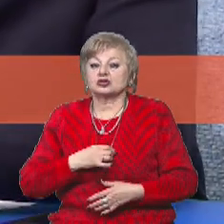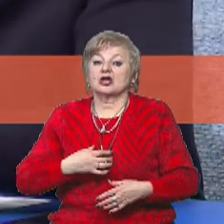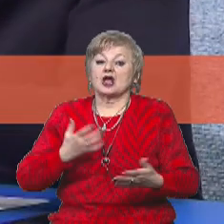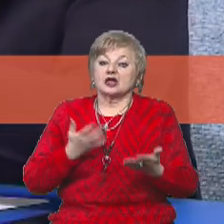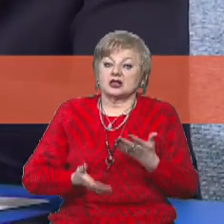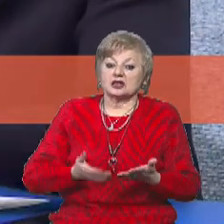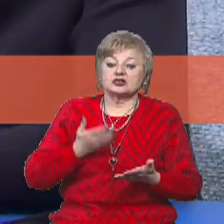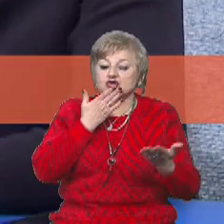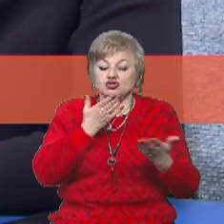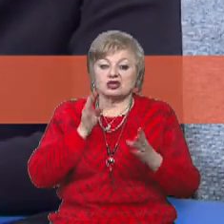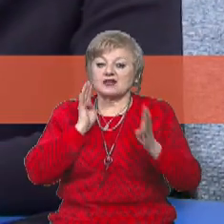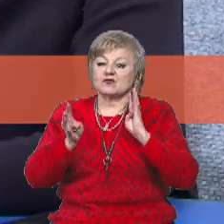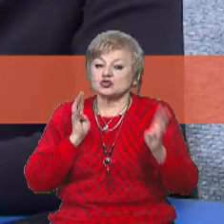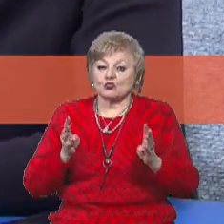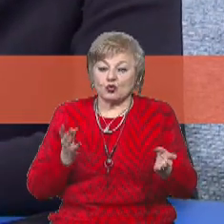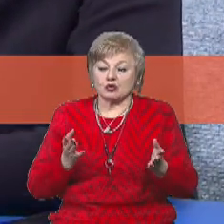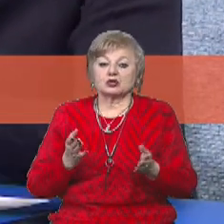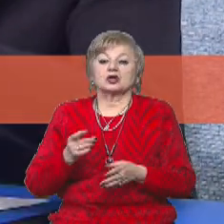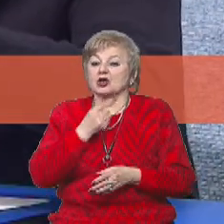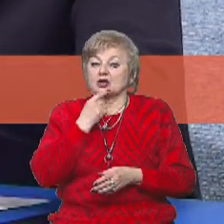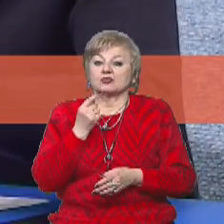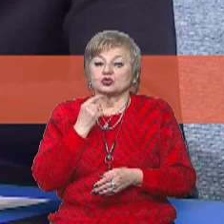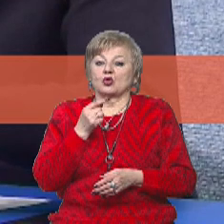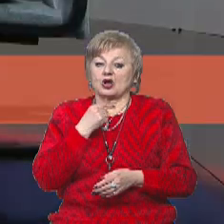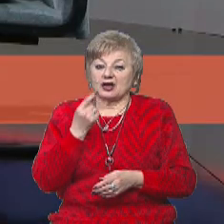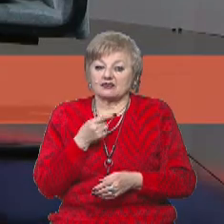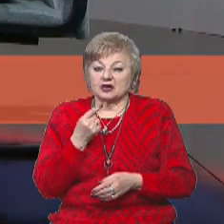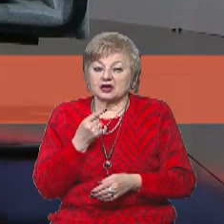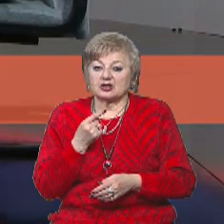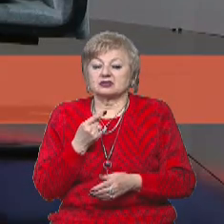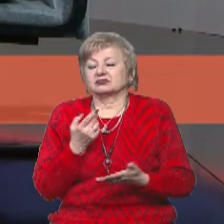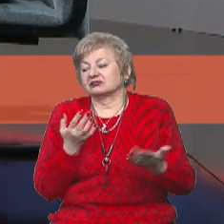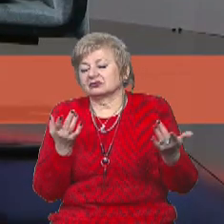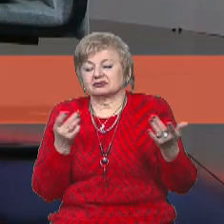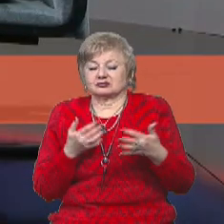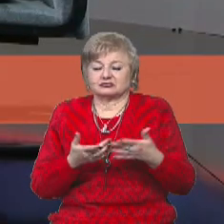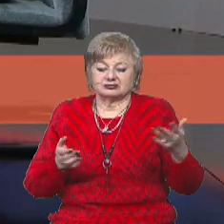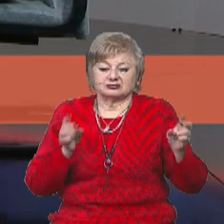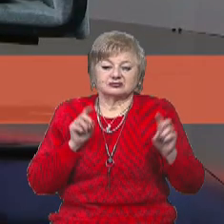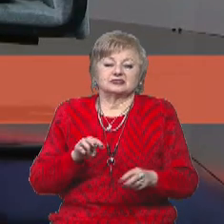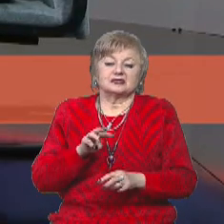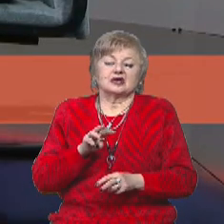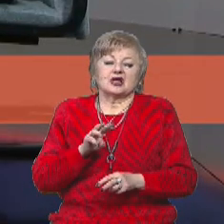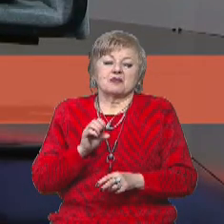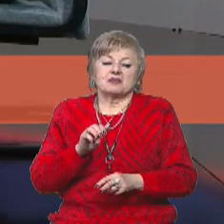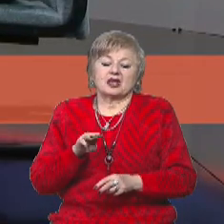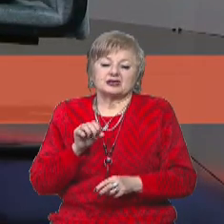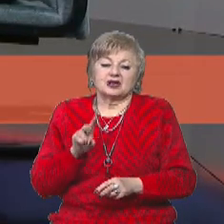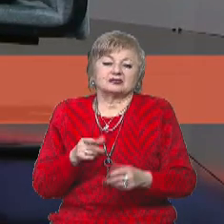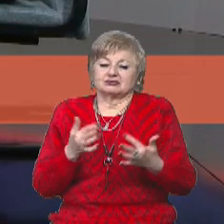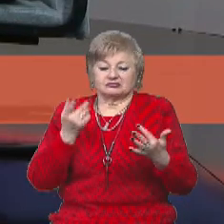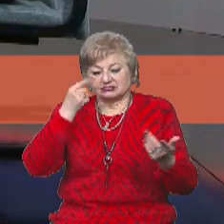цього тижня, вже заговорили і отруйний газ, одні його називають метантіол, метілмеркаптан, це все ті,